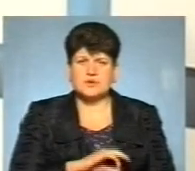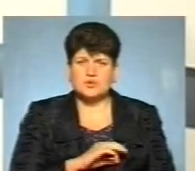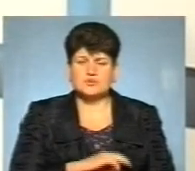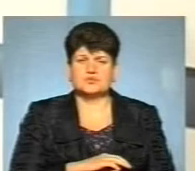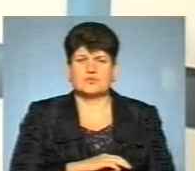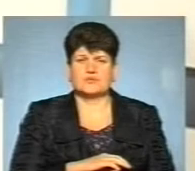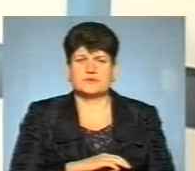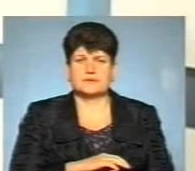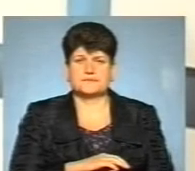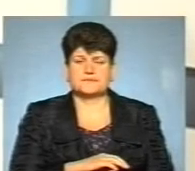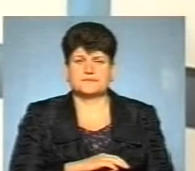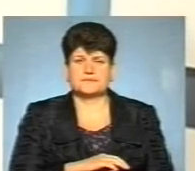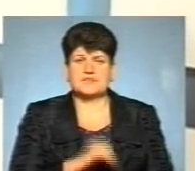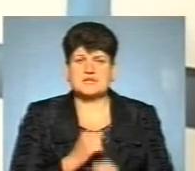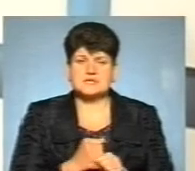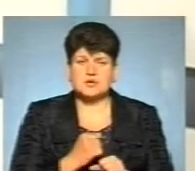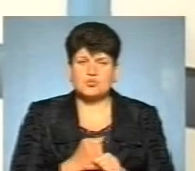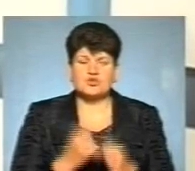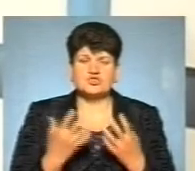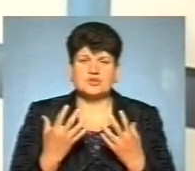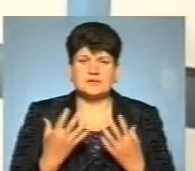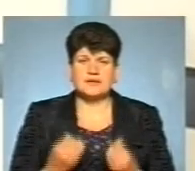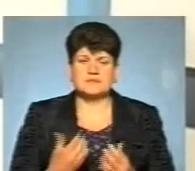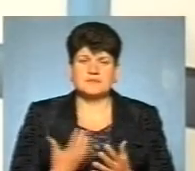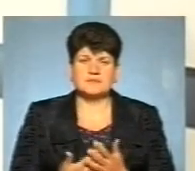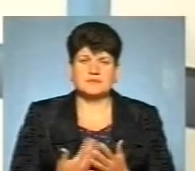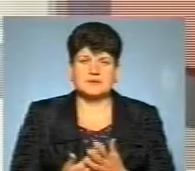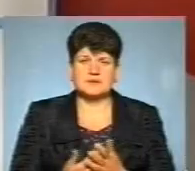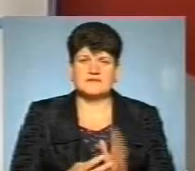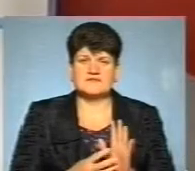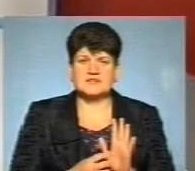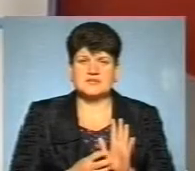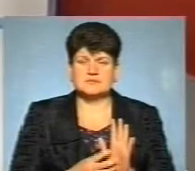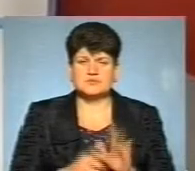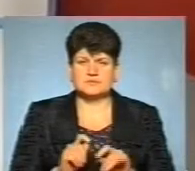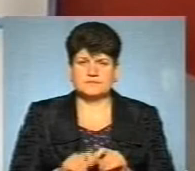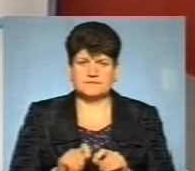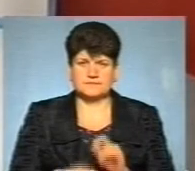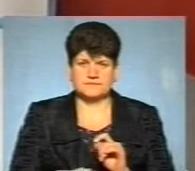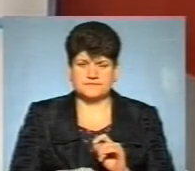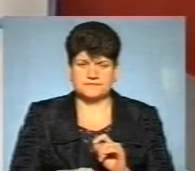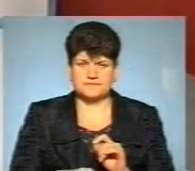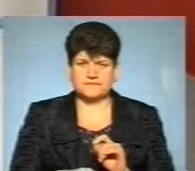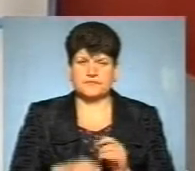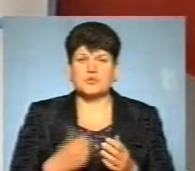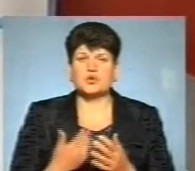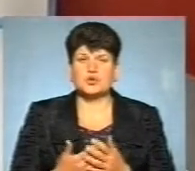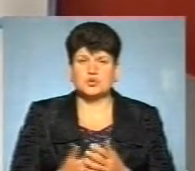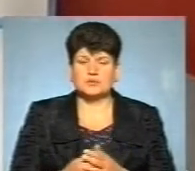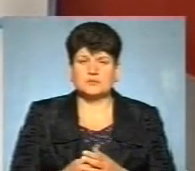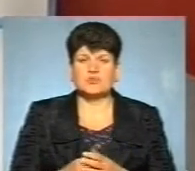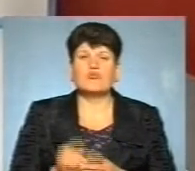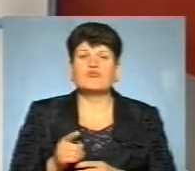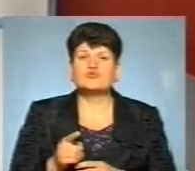за робочий день близько 800 досліджень. Тобто, в